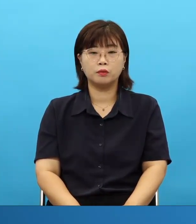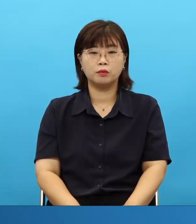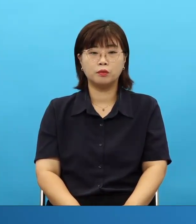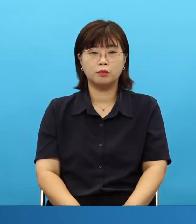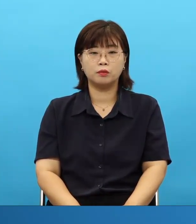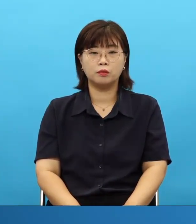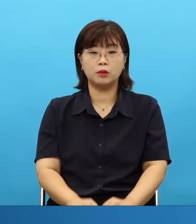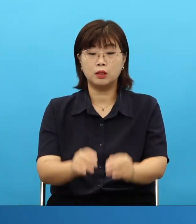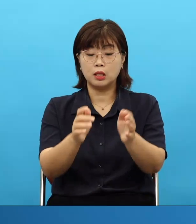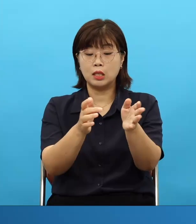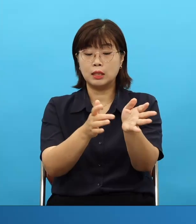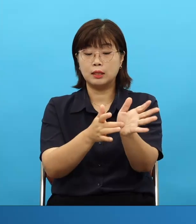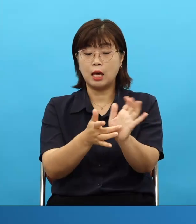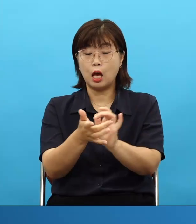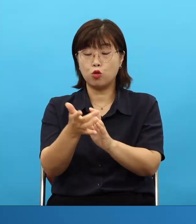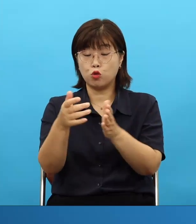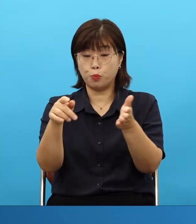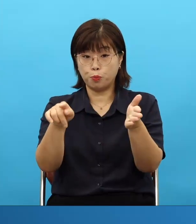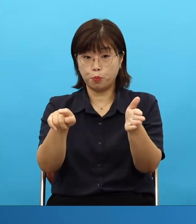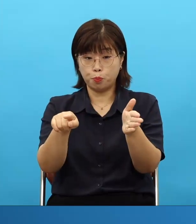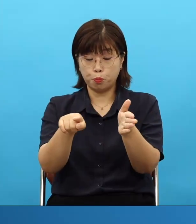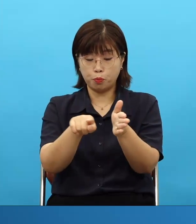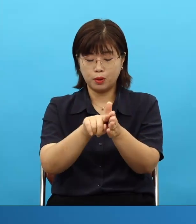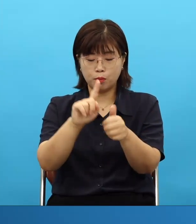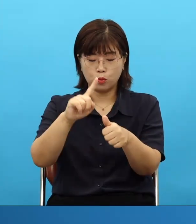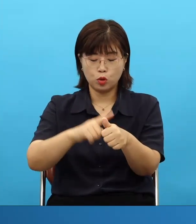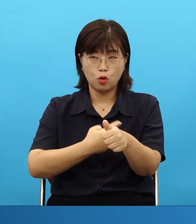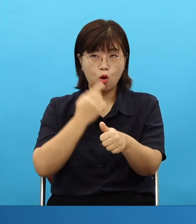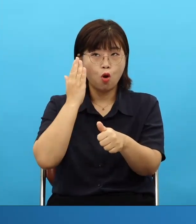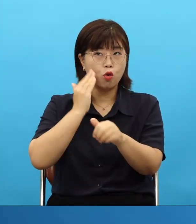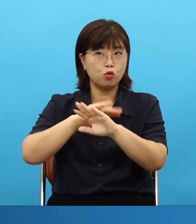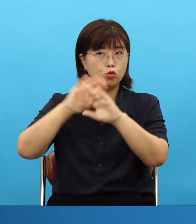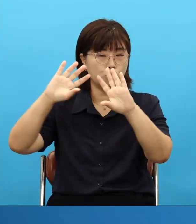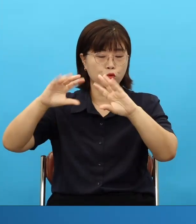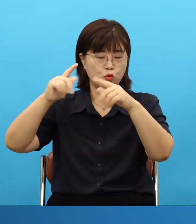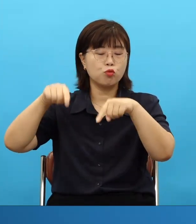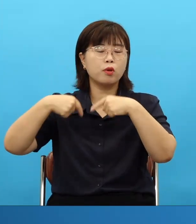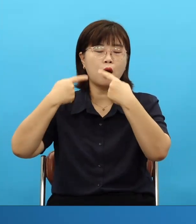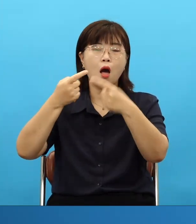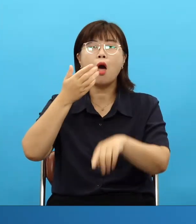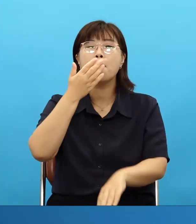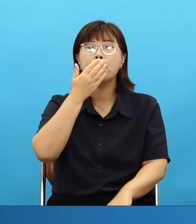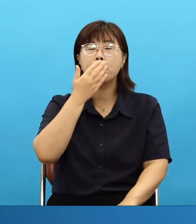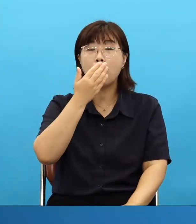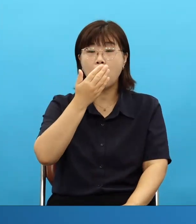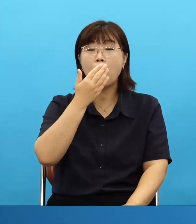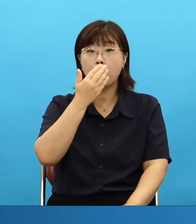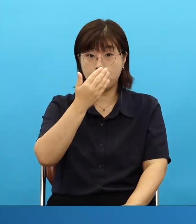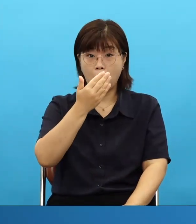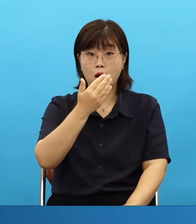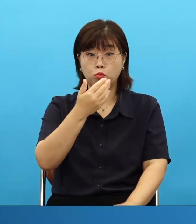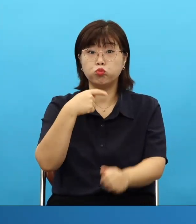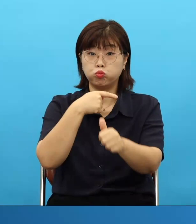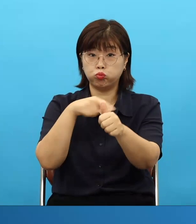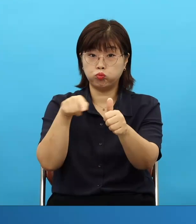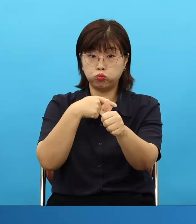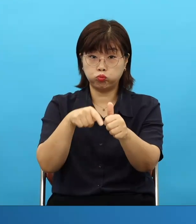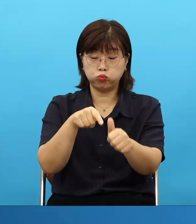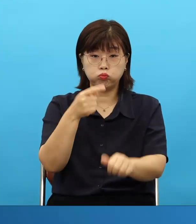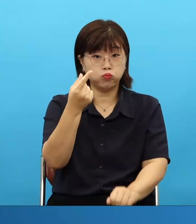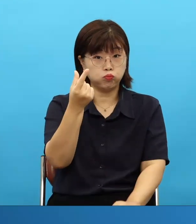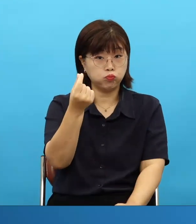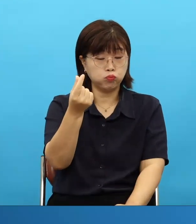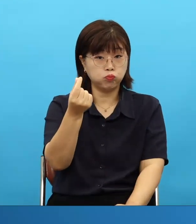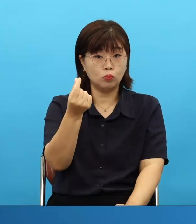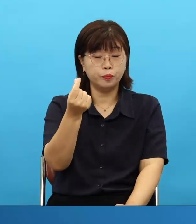예수 믿으면 천국을 간다 이렇게 많이 가르칩니다. We often teach that 뭐, if we 맞는 believe in 얘기입니다. Jesus, we can go to heaven,